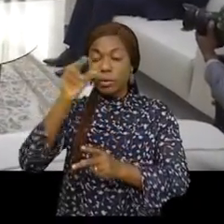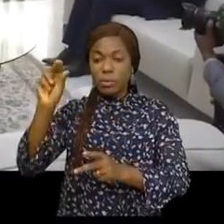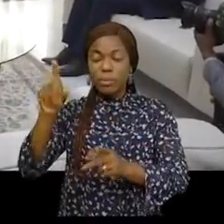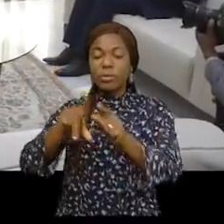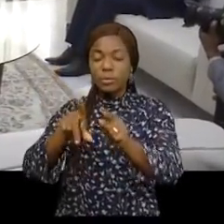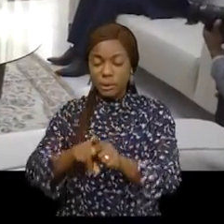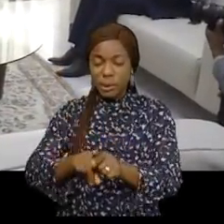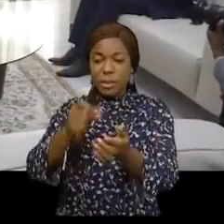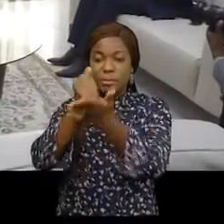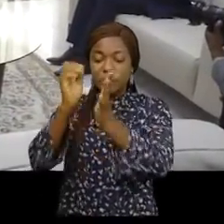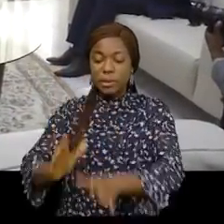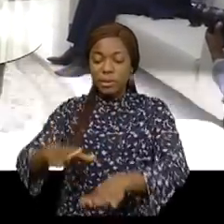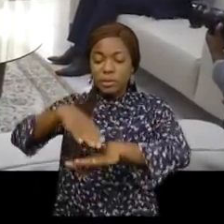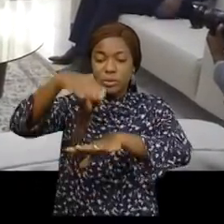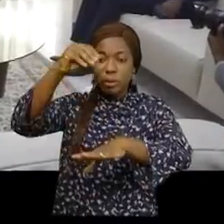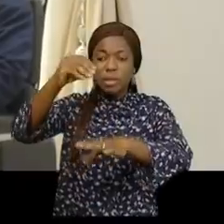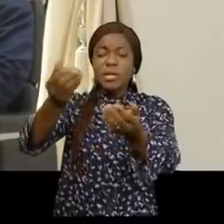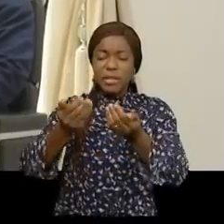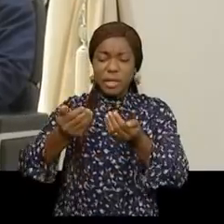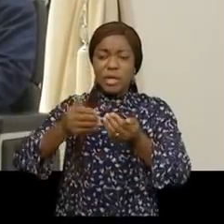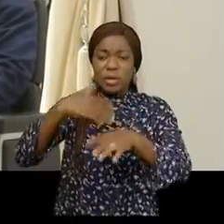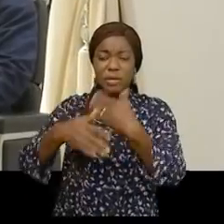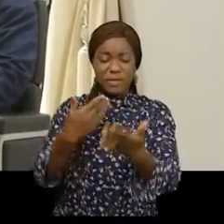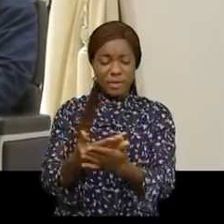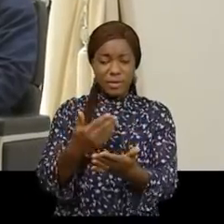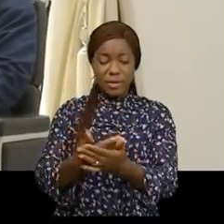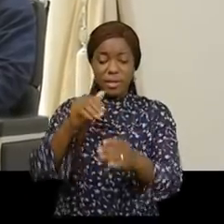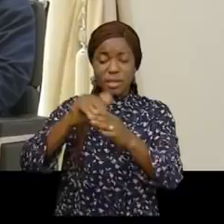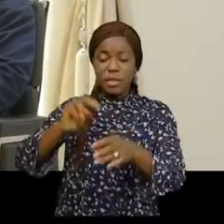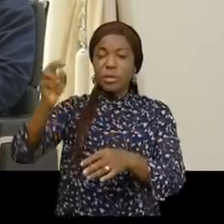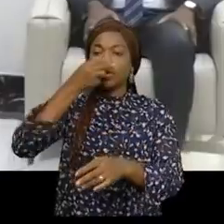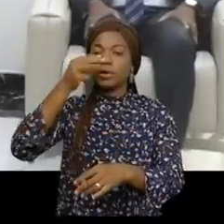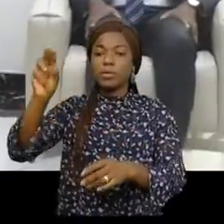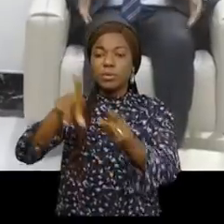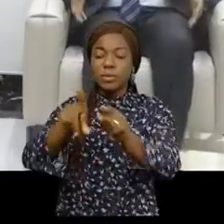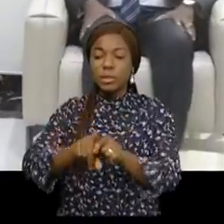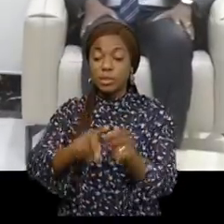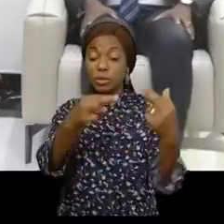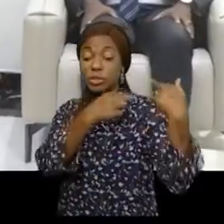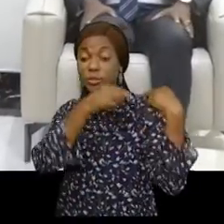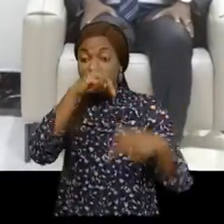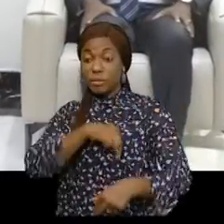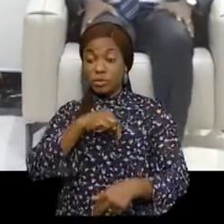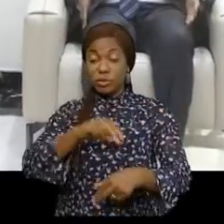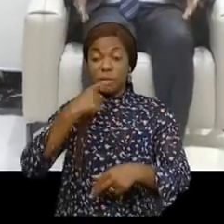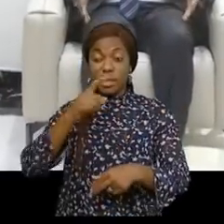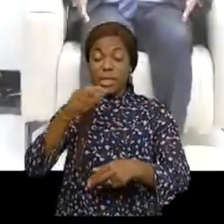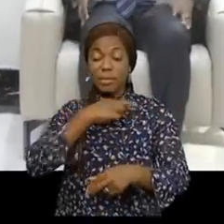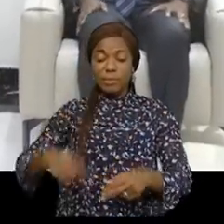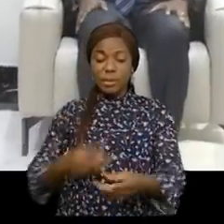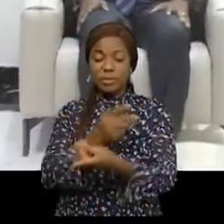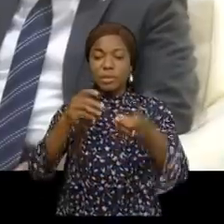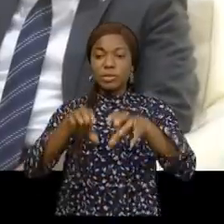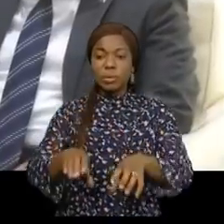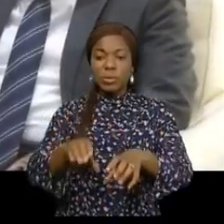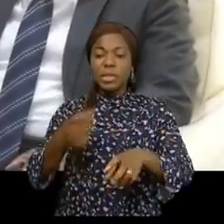la normalisation les plus rapides de la situation dans le Nord Kivu. Son chef de la mission diplomatique en République démocratique du Congo l'a dit au